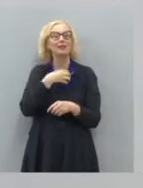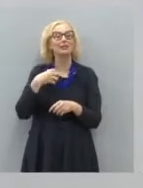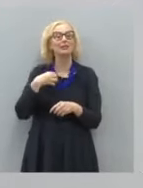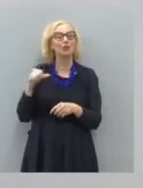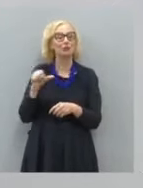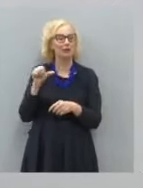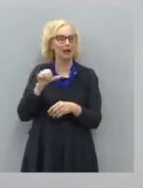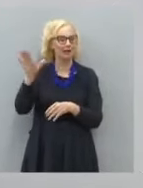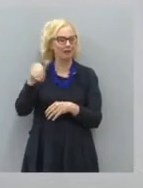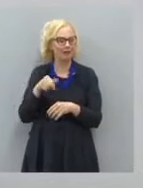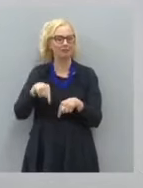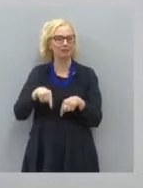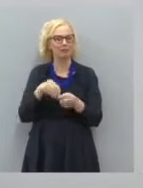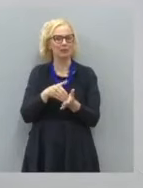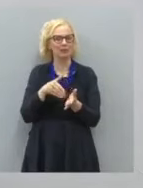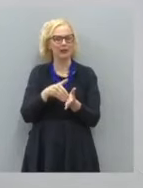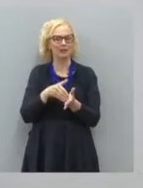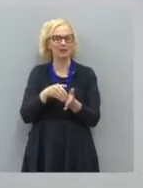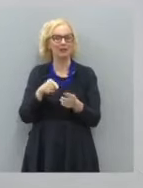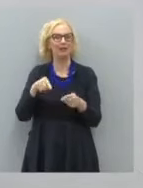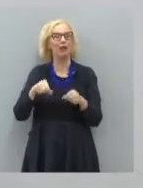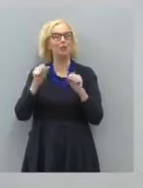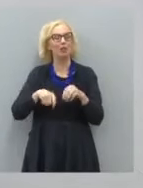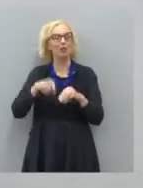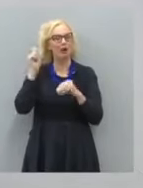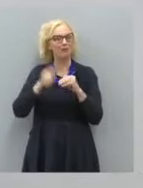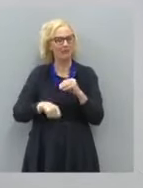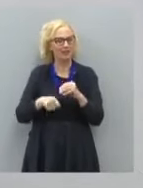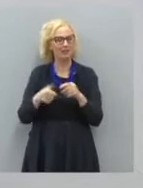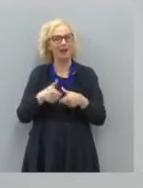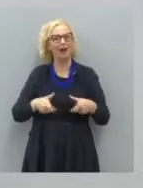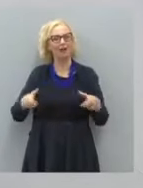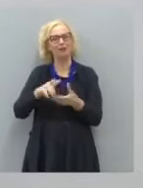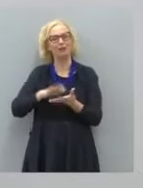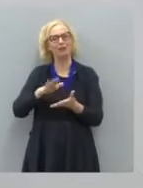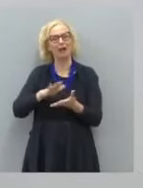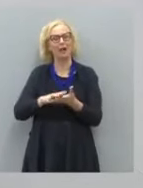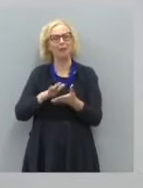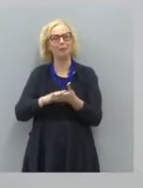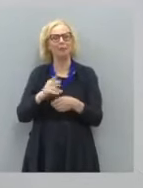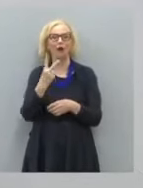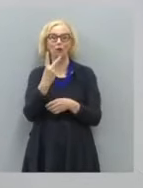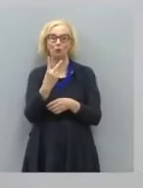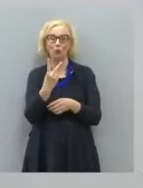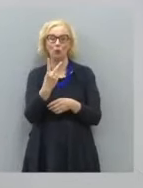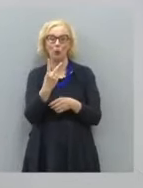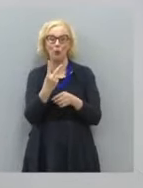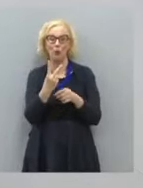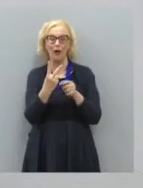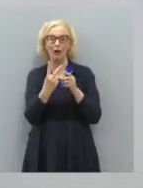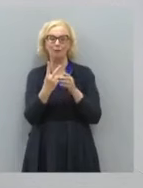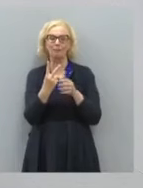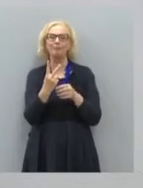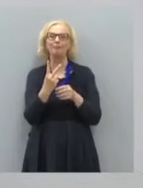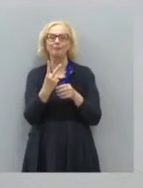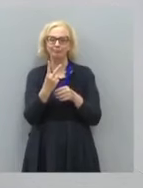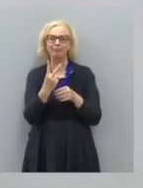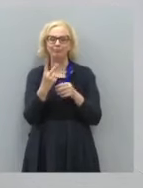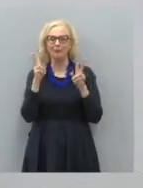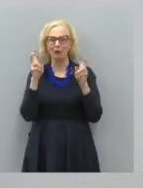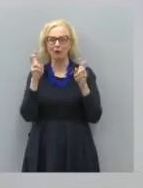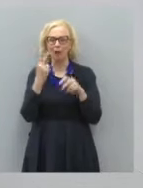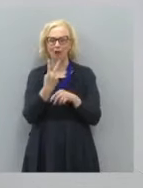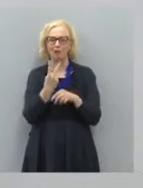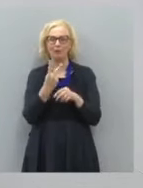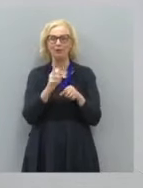raggiungevano quindi possiamo partire con la conferenza stampa che sarà dedicata sostanzialmente a due aree di temi da una